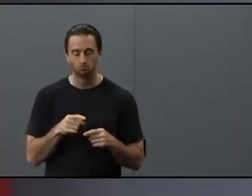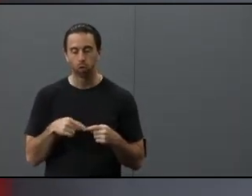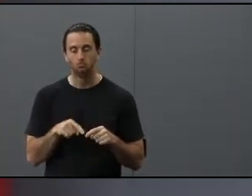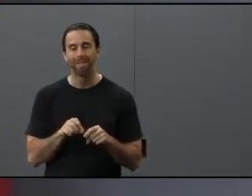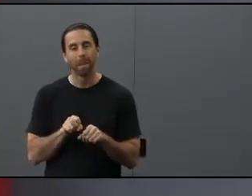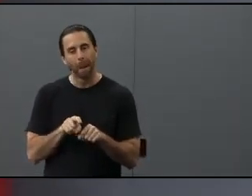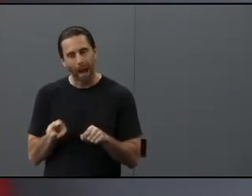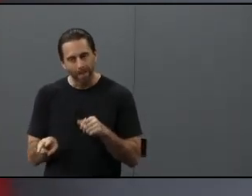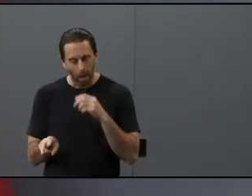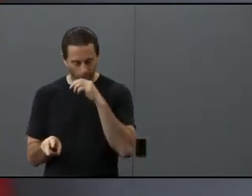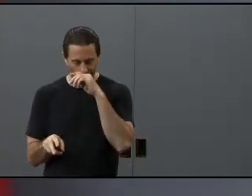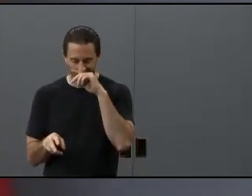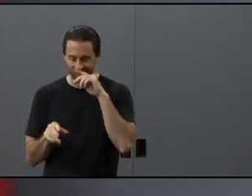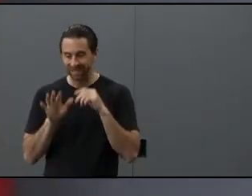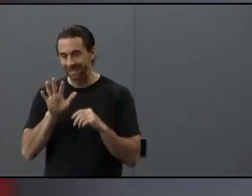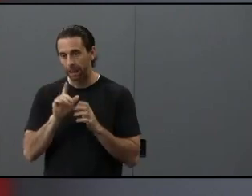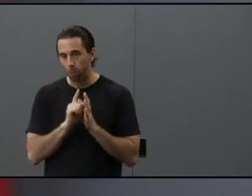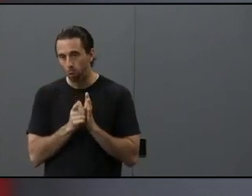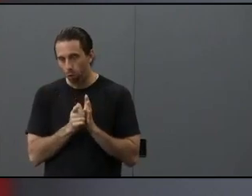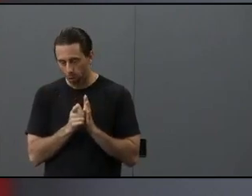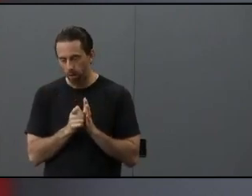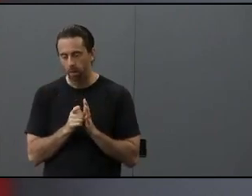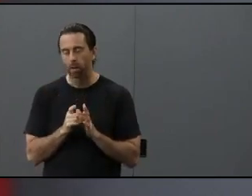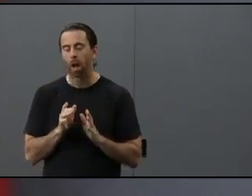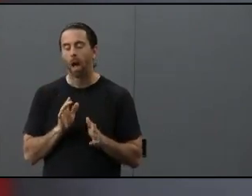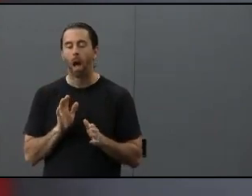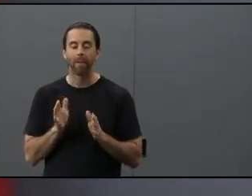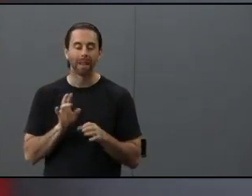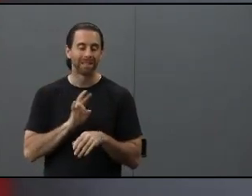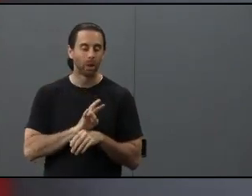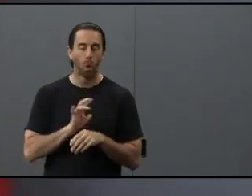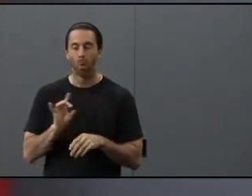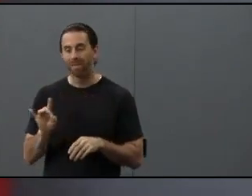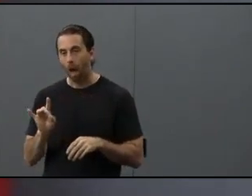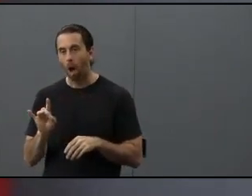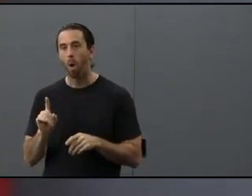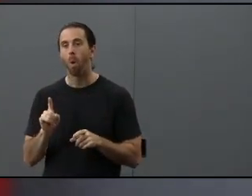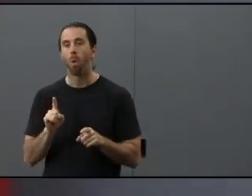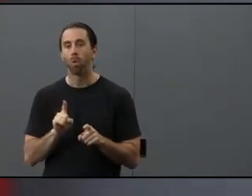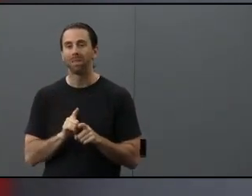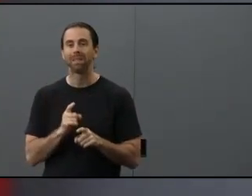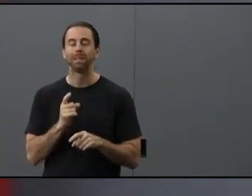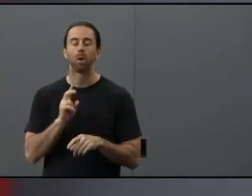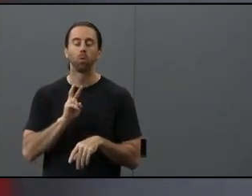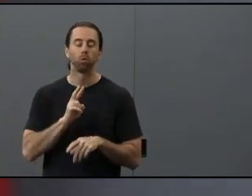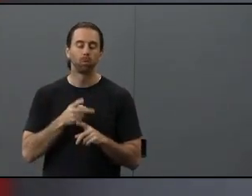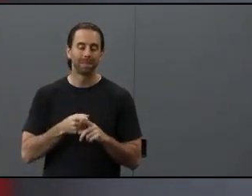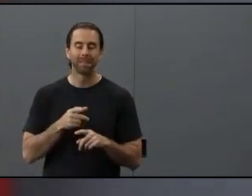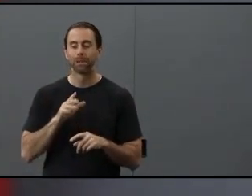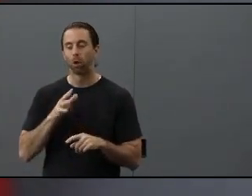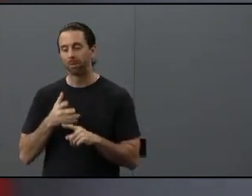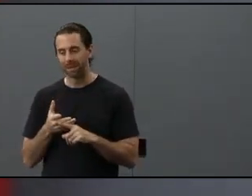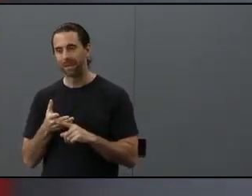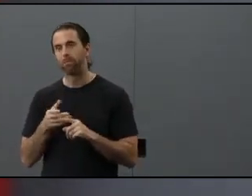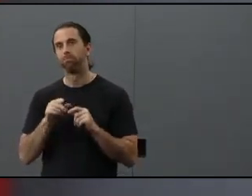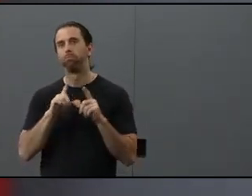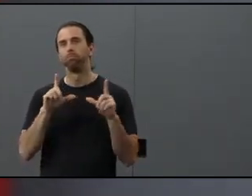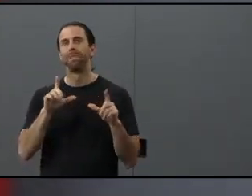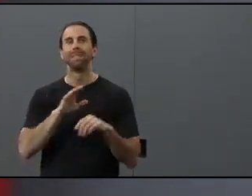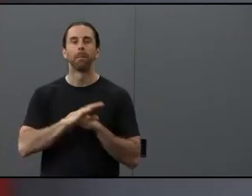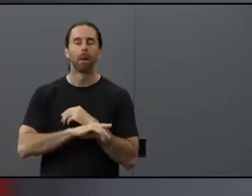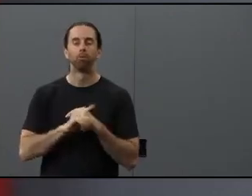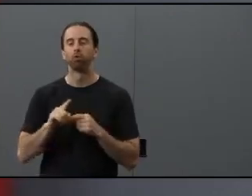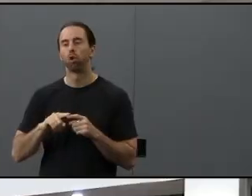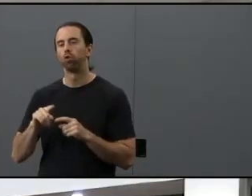débarcadeire de 5 minutes entre 7h et 8h et entre 14h30 et 15h30 de septembre à